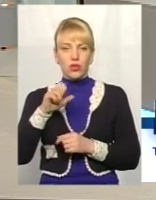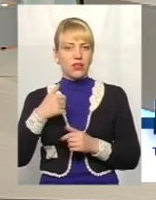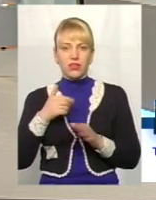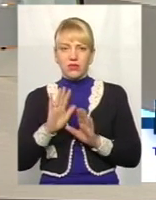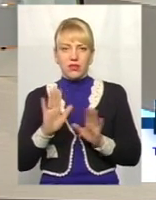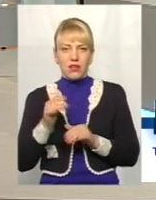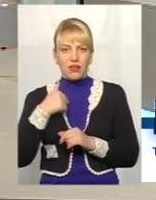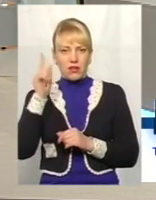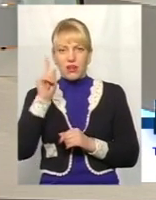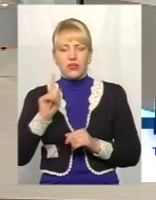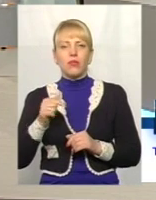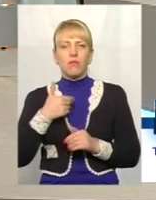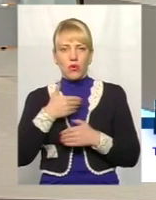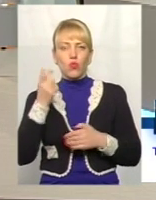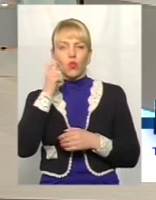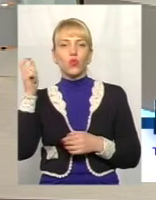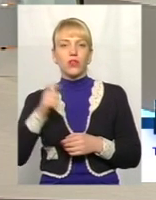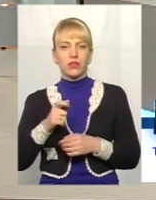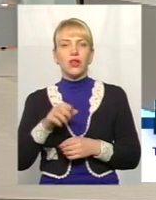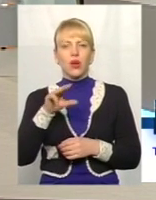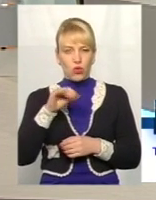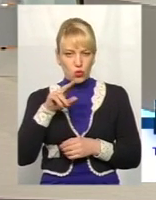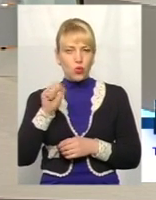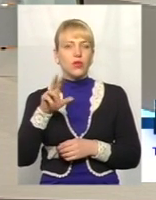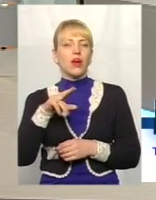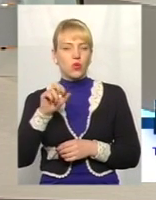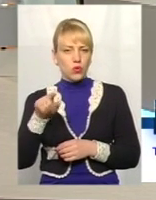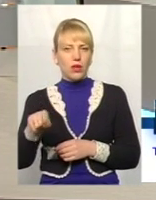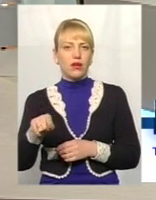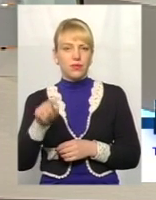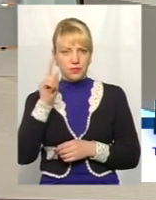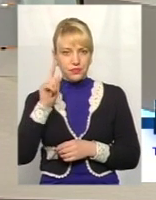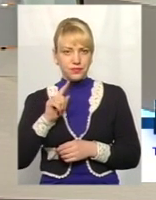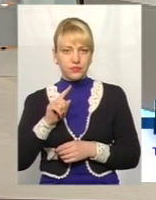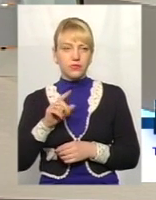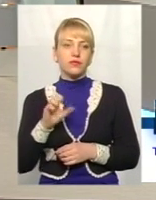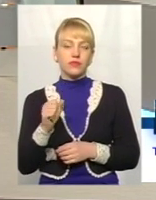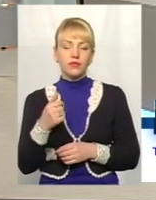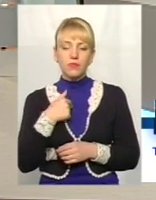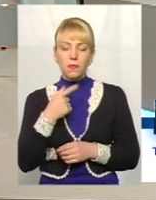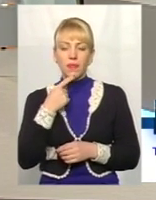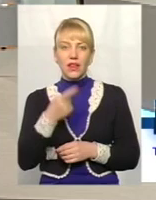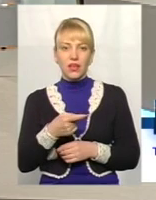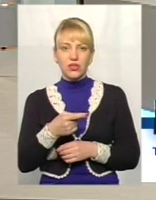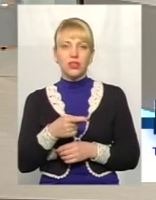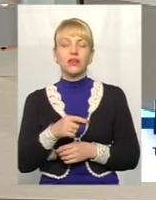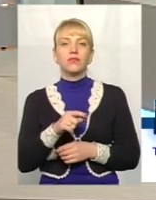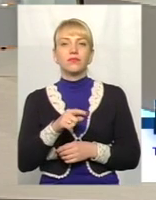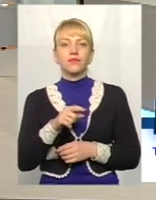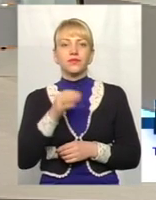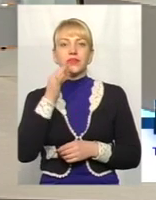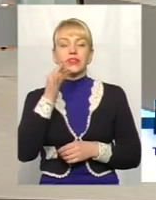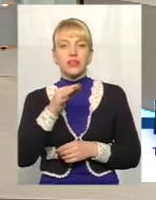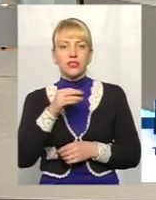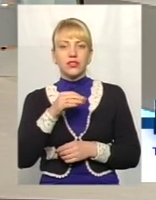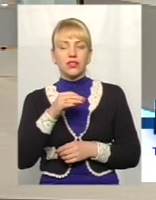жидівка, ми українці, Юда, Юда. От. І до мене каже, щоб я